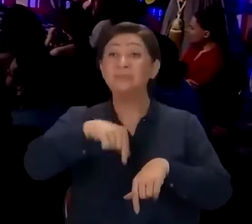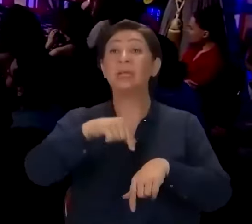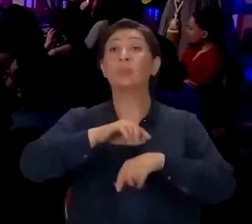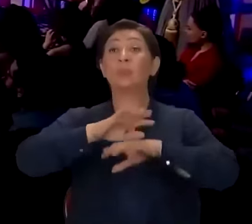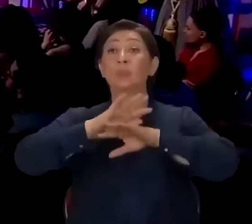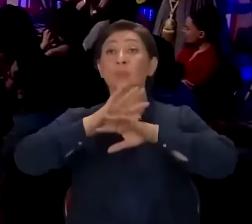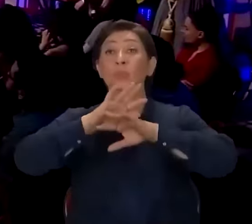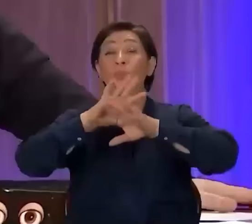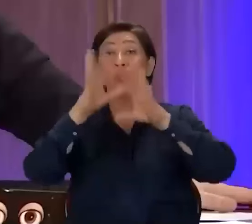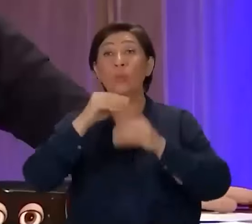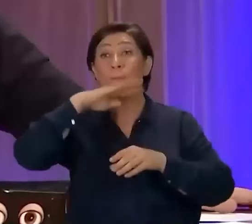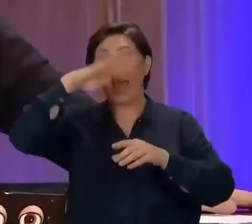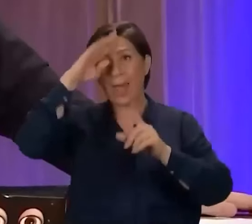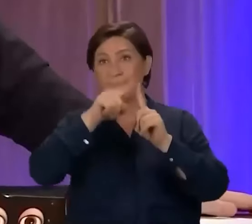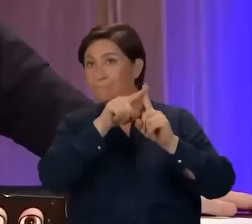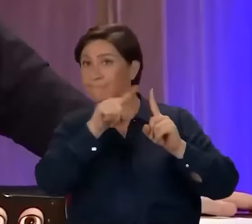bütün bayram